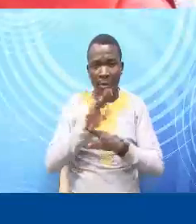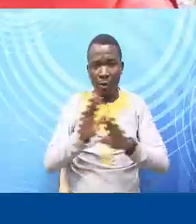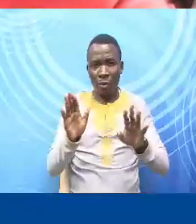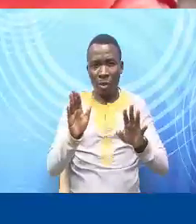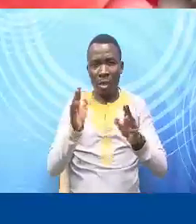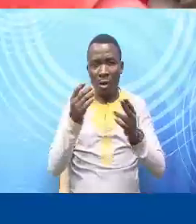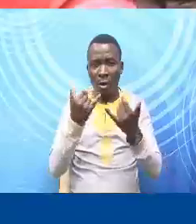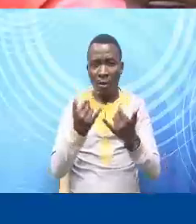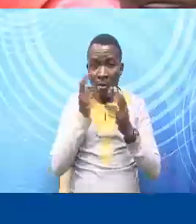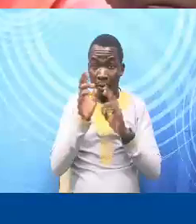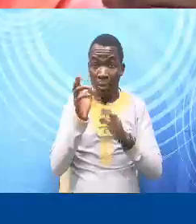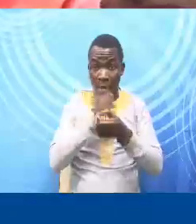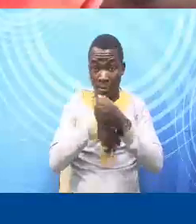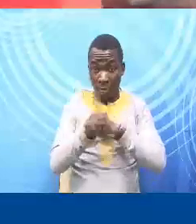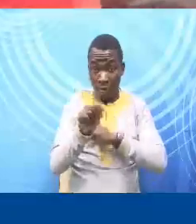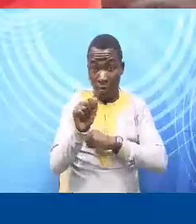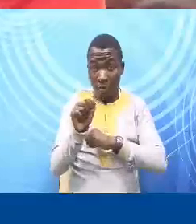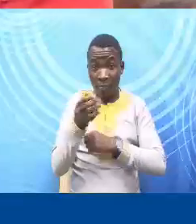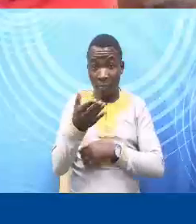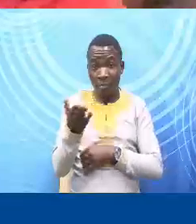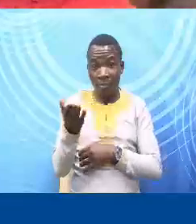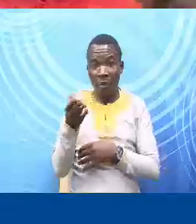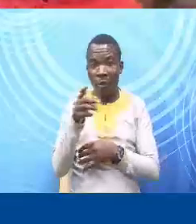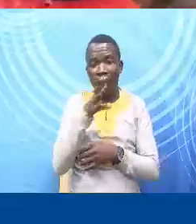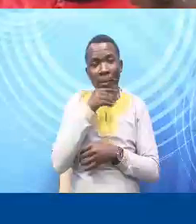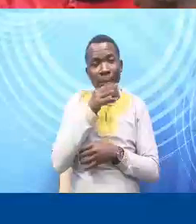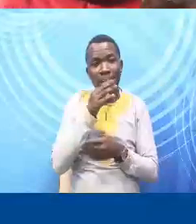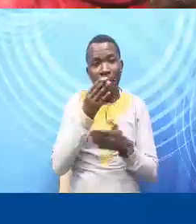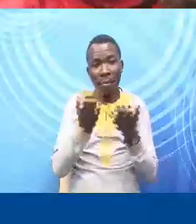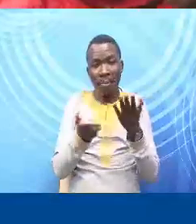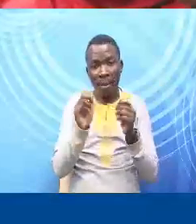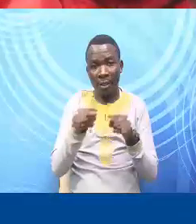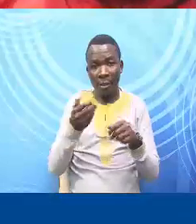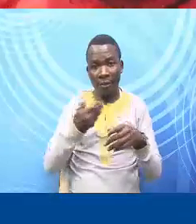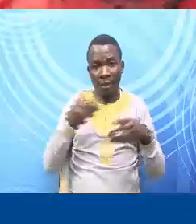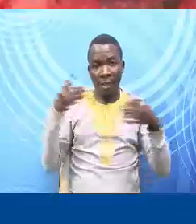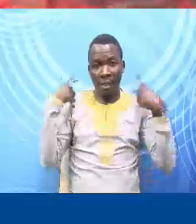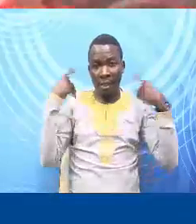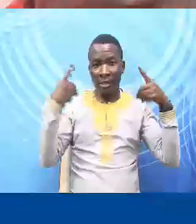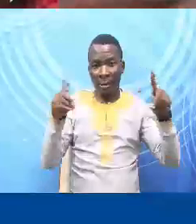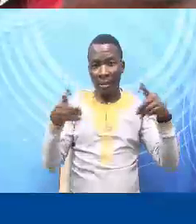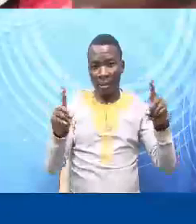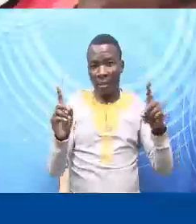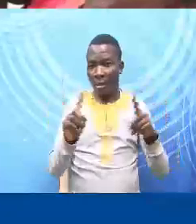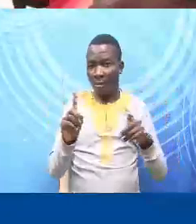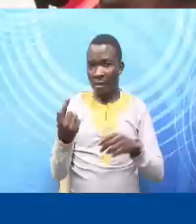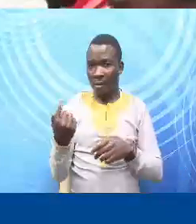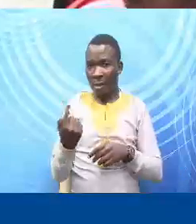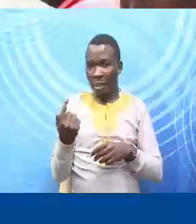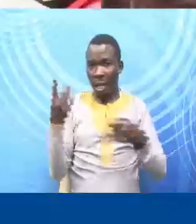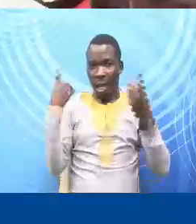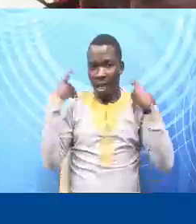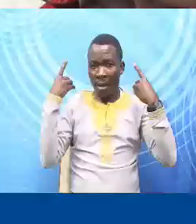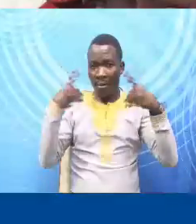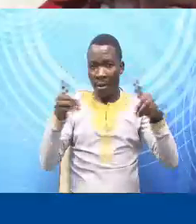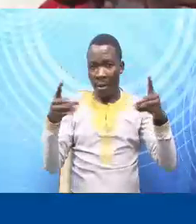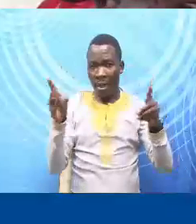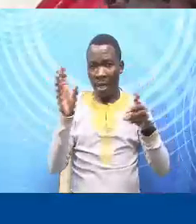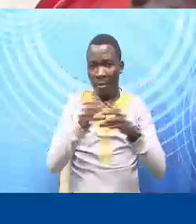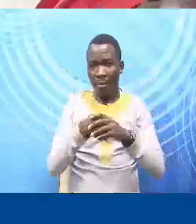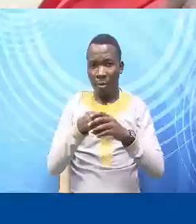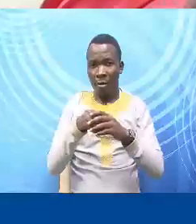nkaba mbibonye ku bikorwa rero ahubwo uyu mugabo menya afite abazimu kabisa ntabwo ari gusa abazimu harimo n'abatura